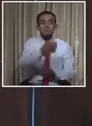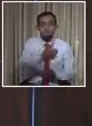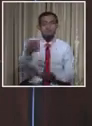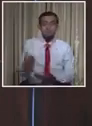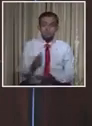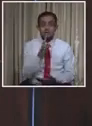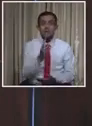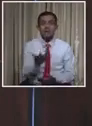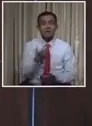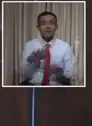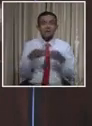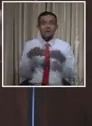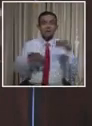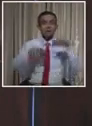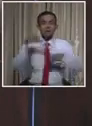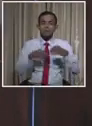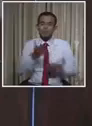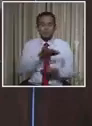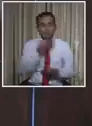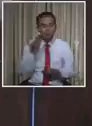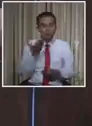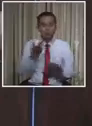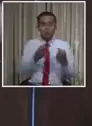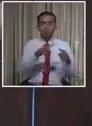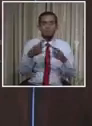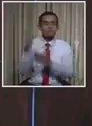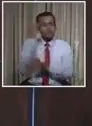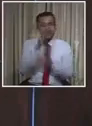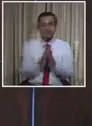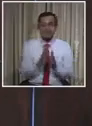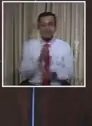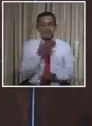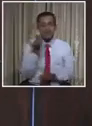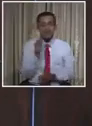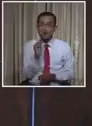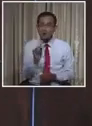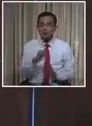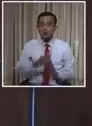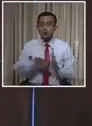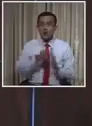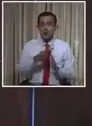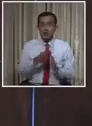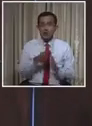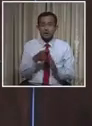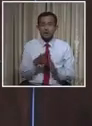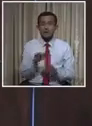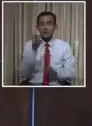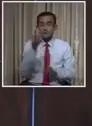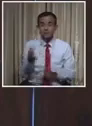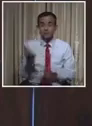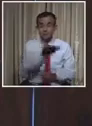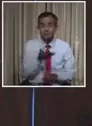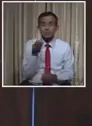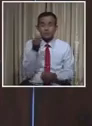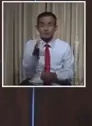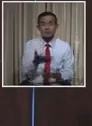අපිට පක්ෂ දේශපාලනේ තියෙන්න පුළුවන් විවිධ ආගම් තියෙන්න පුළුවන් නමුත් මේ රටේ මේ පුරවැසියන් වෙනුවෙන් කරපු